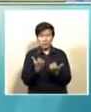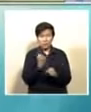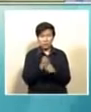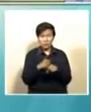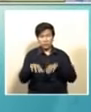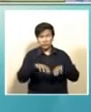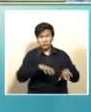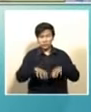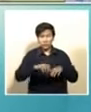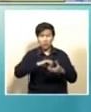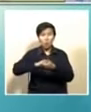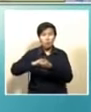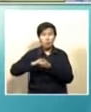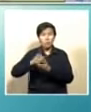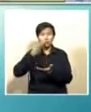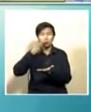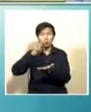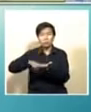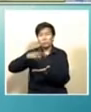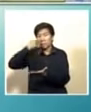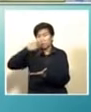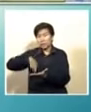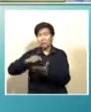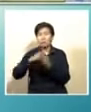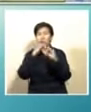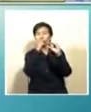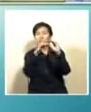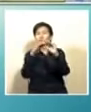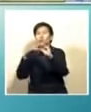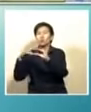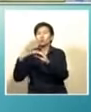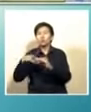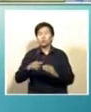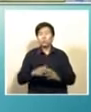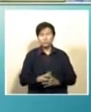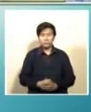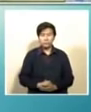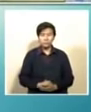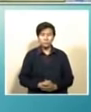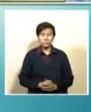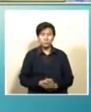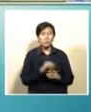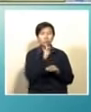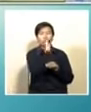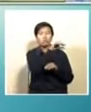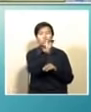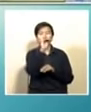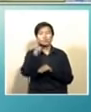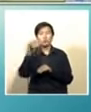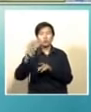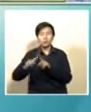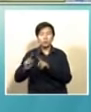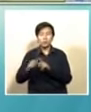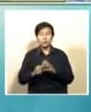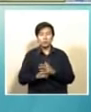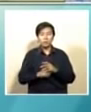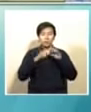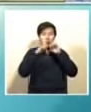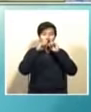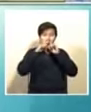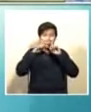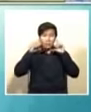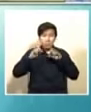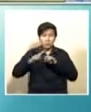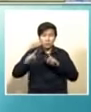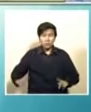จังหวัดนั้นๆอันนี้เป็นการร่วมมือกันนะครับแล้วก็จะมีการบันทึกการเปลี่ยนแปลงได้เลยว่าตอนที่ไปจะมีระบ